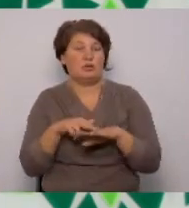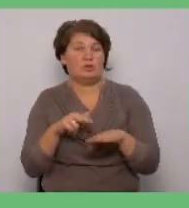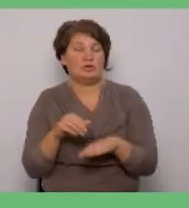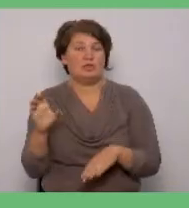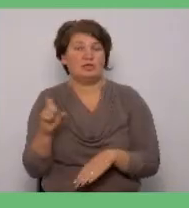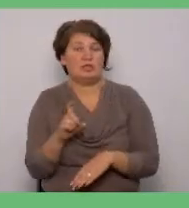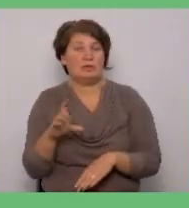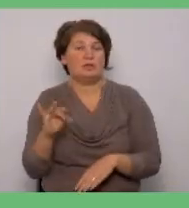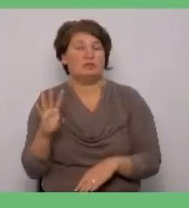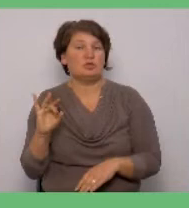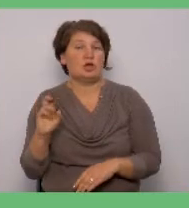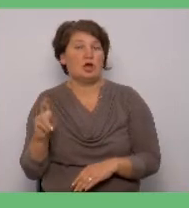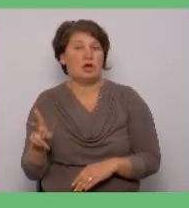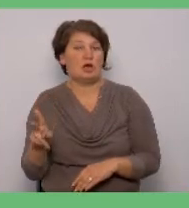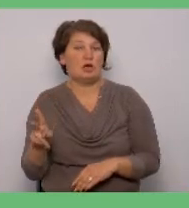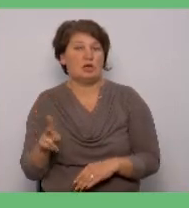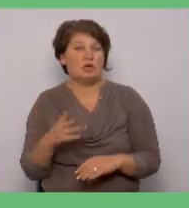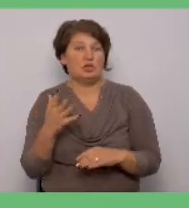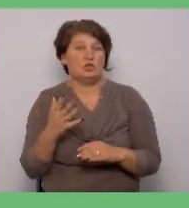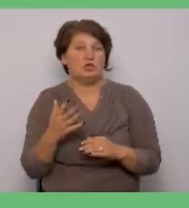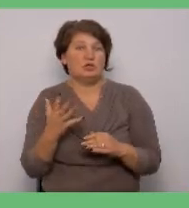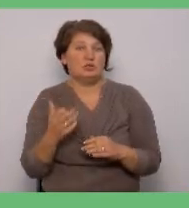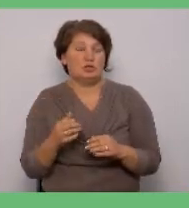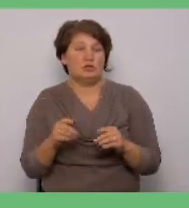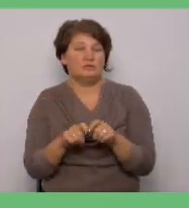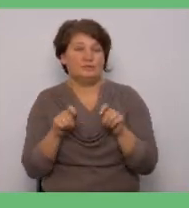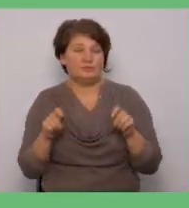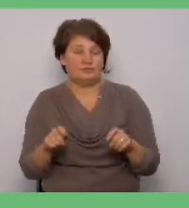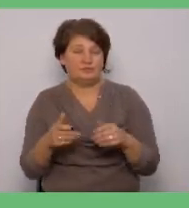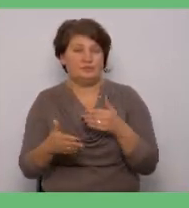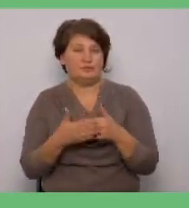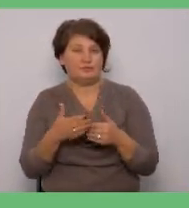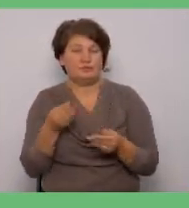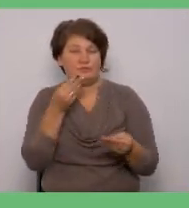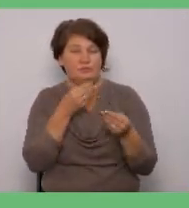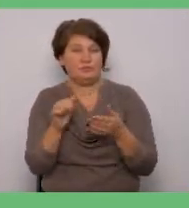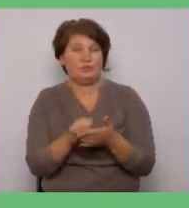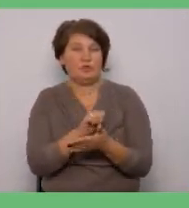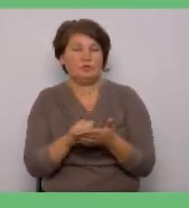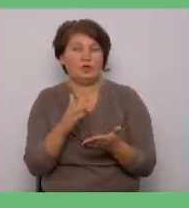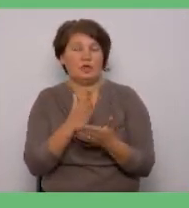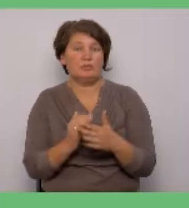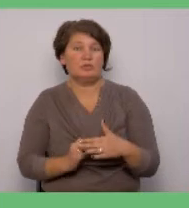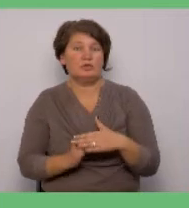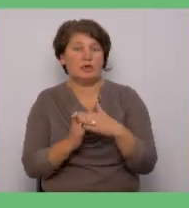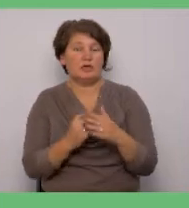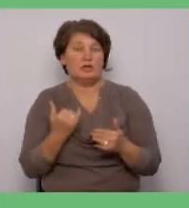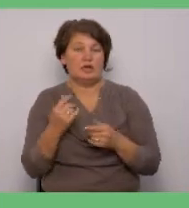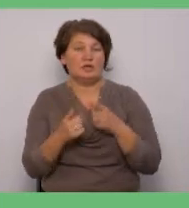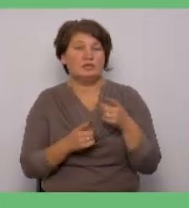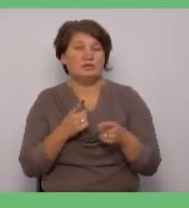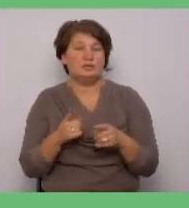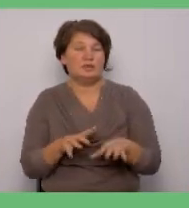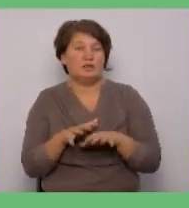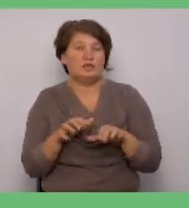Максимчак. Поліцейські Івано-Франківщини розпочали кримінальне провадження за фактом підробки документів, які стали підставою для зміни власника та